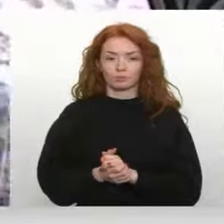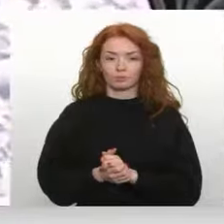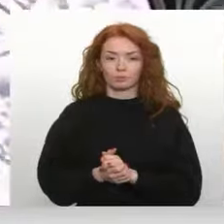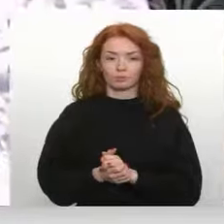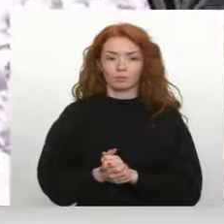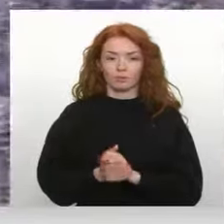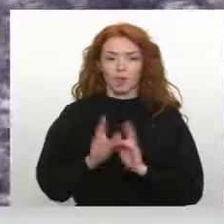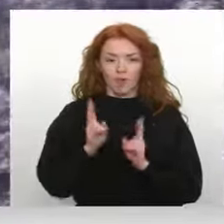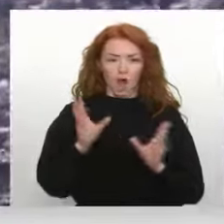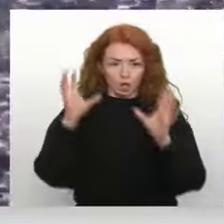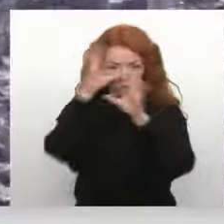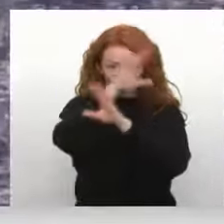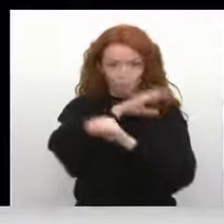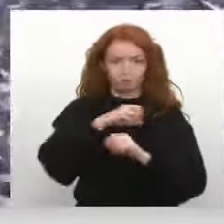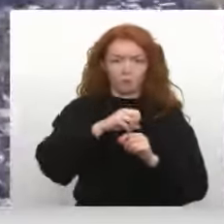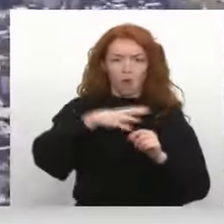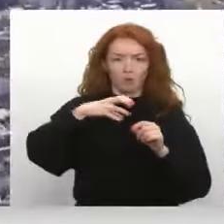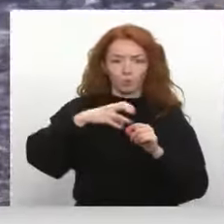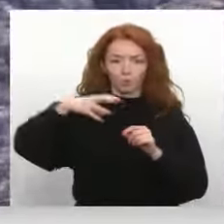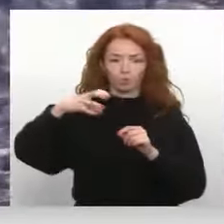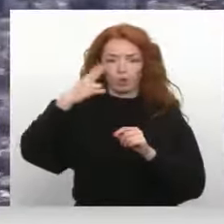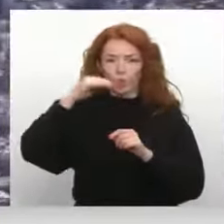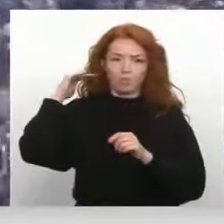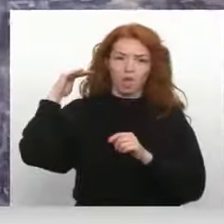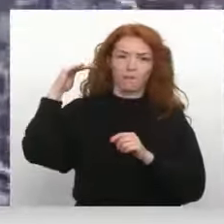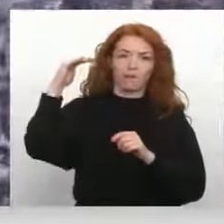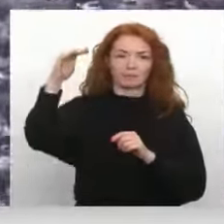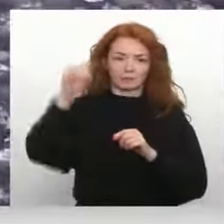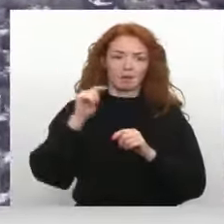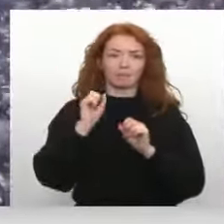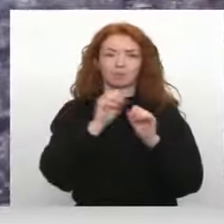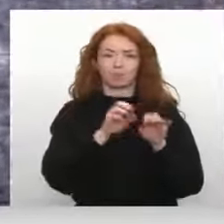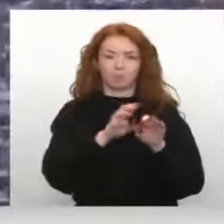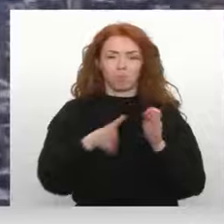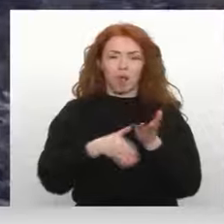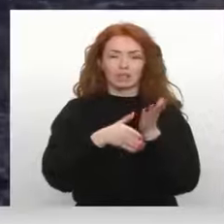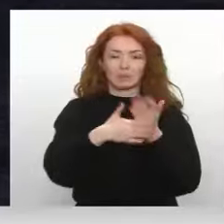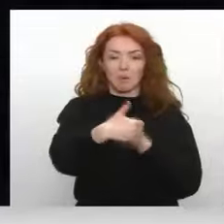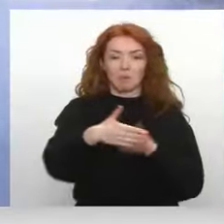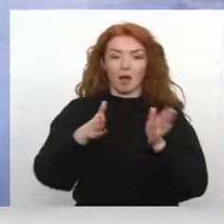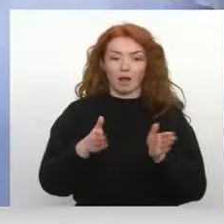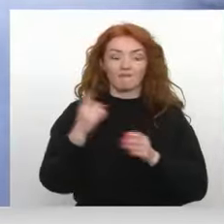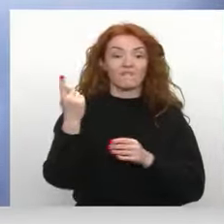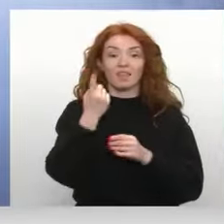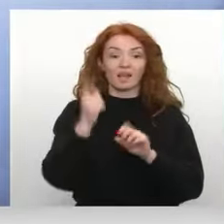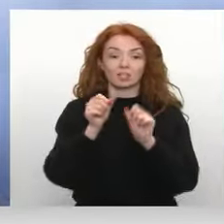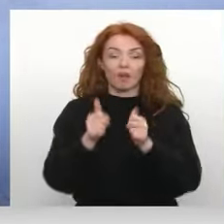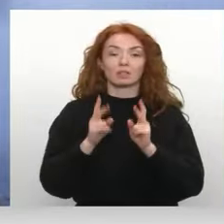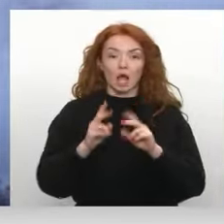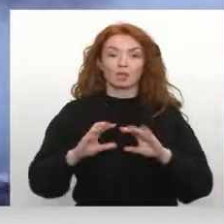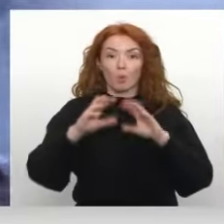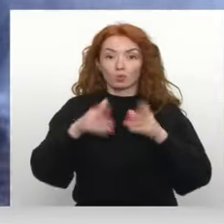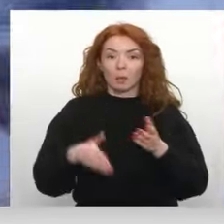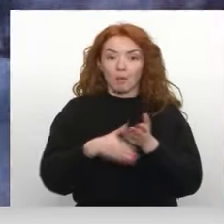kā tumšas medūzas no domakainajām kazas debesīm laižas palīdzības pakas patlaban vienīgais veids kā starptautiskā